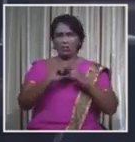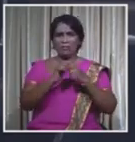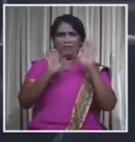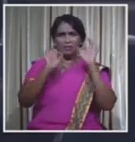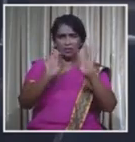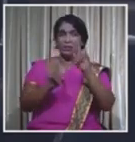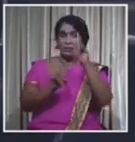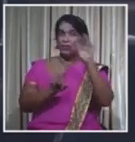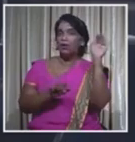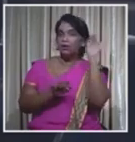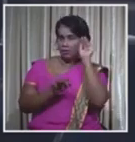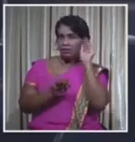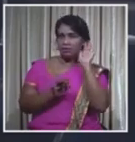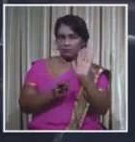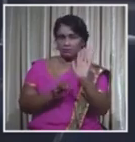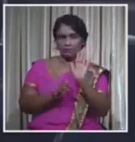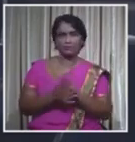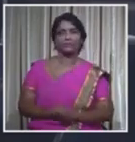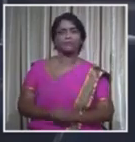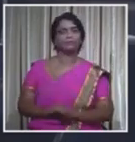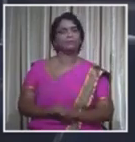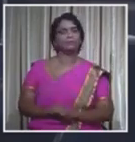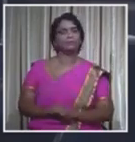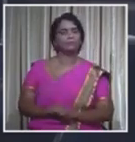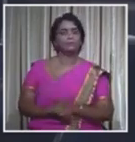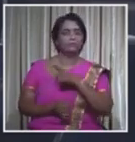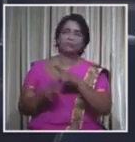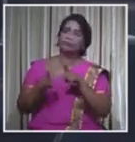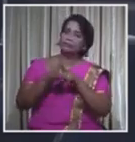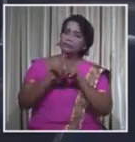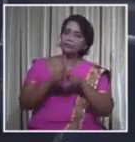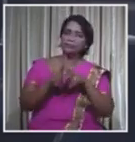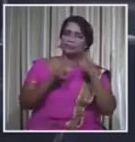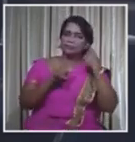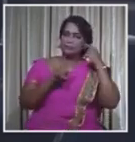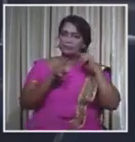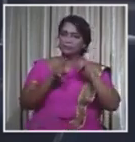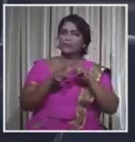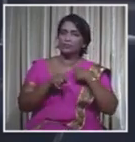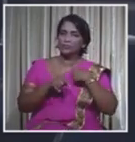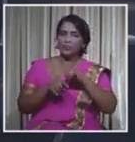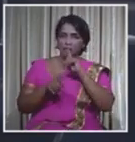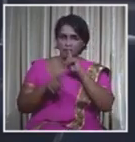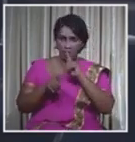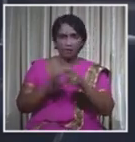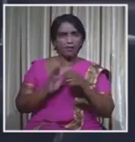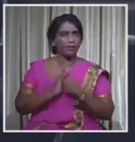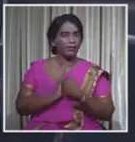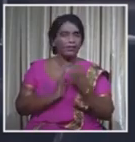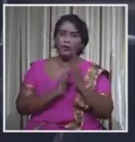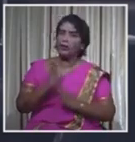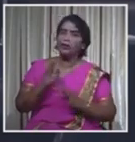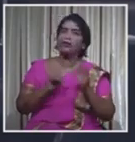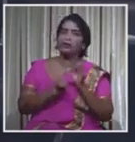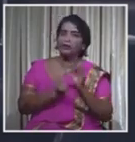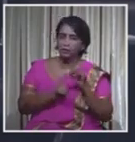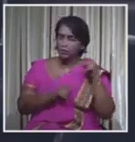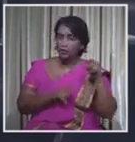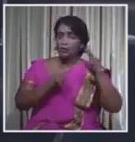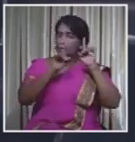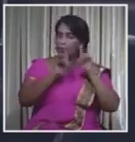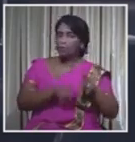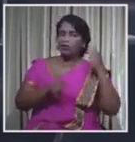මේක අහගෙන උත්තරයක් දෙන්න. මේ ඒ නිසා ගරු කථානායකතුමනි, මම අහනවා ගරු ඇමතුමාගෙන්